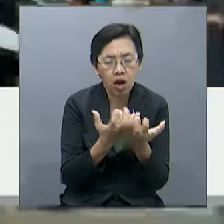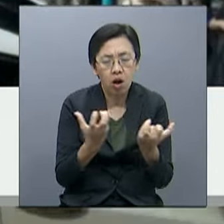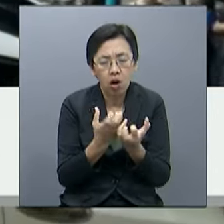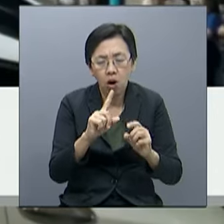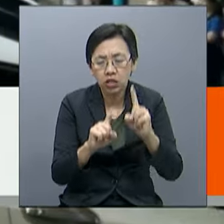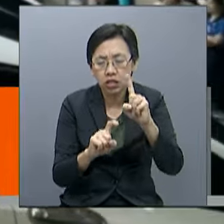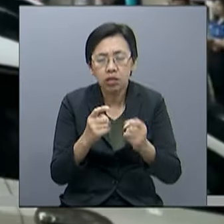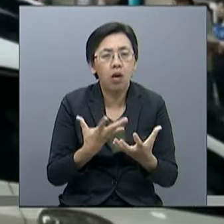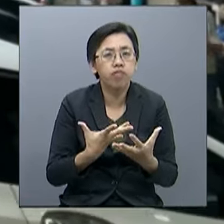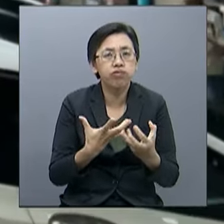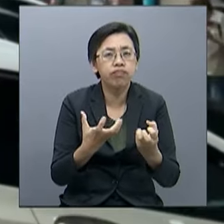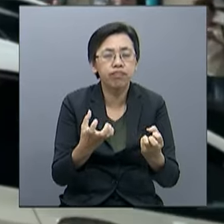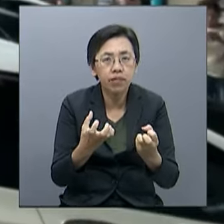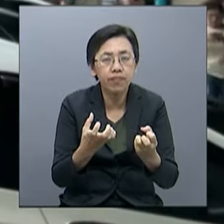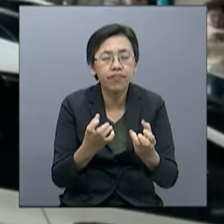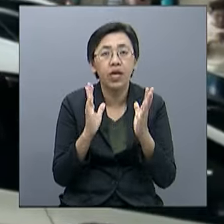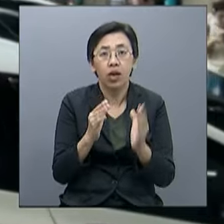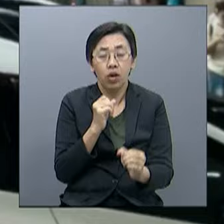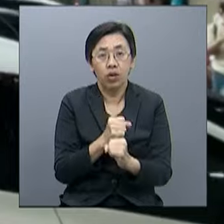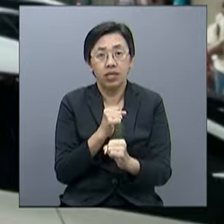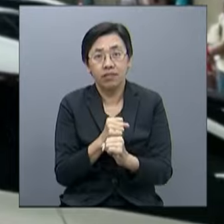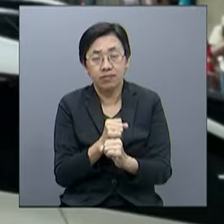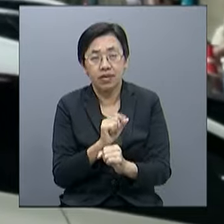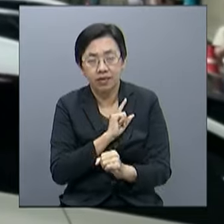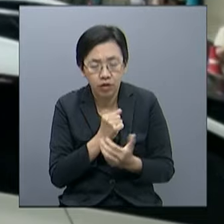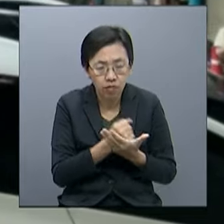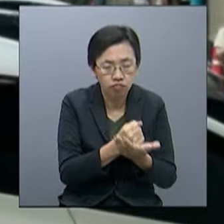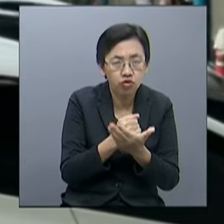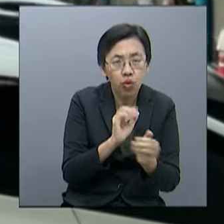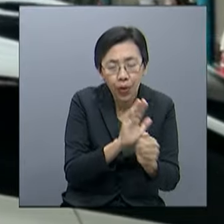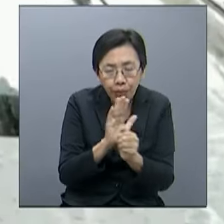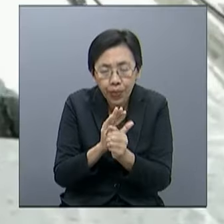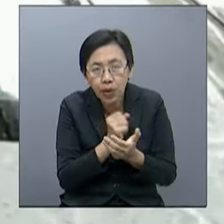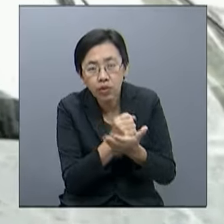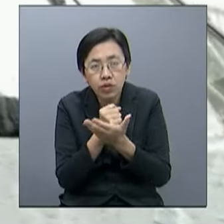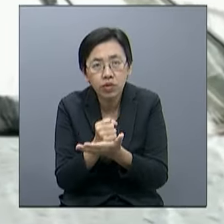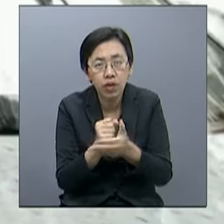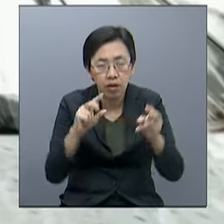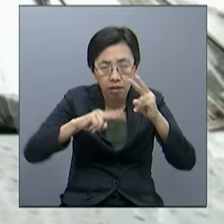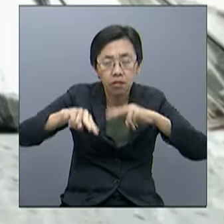ำนวนมากเจ้าหน้าที่อยู่ระหว่างให้ความช่วยเหลือแล้วก็ไปส